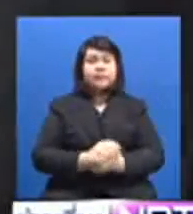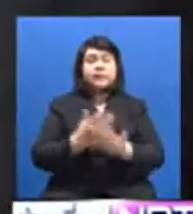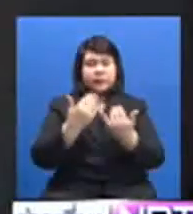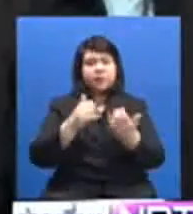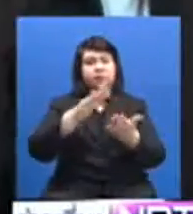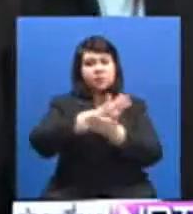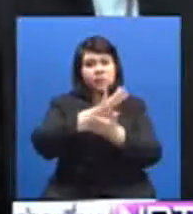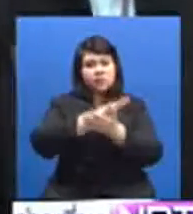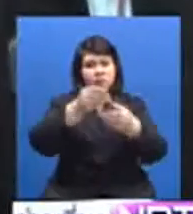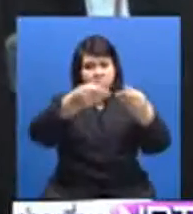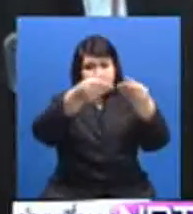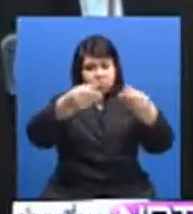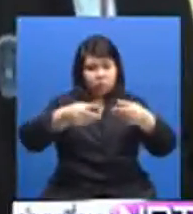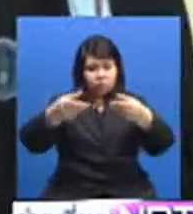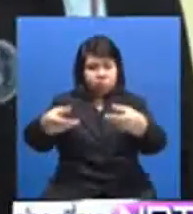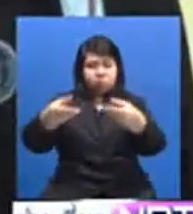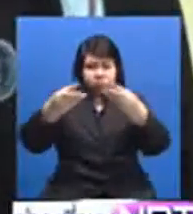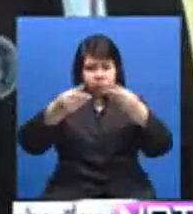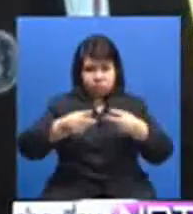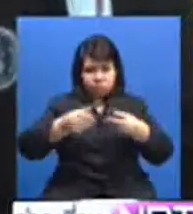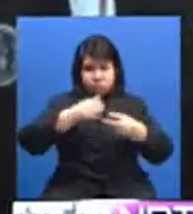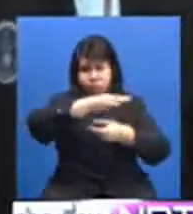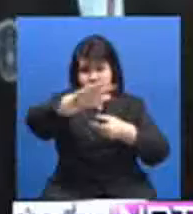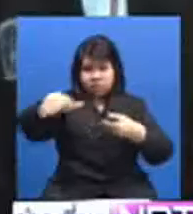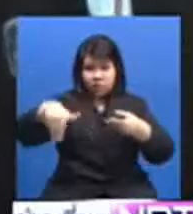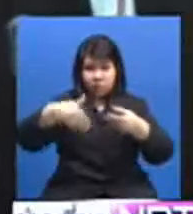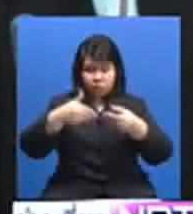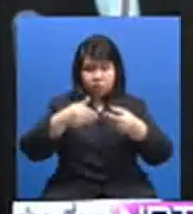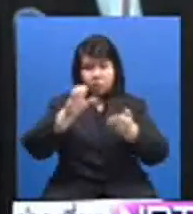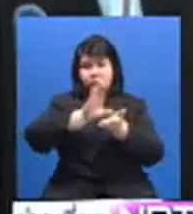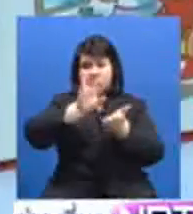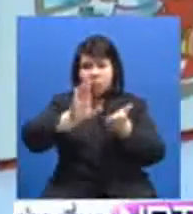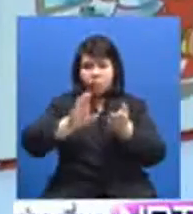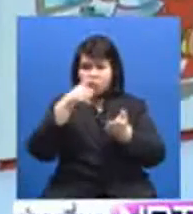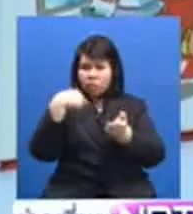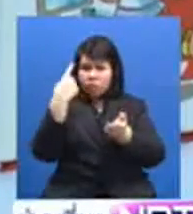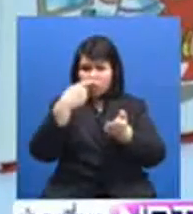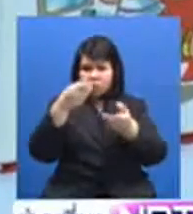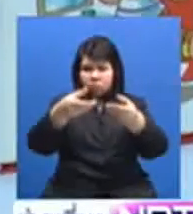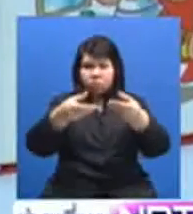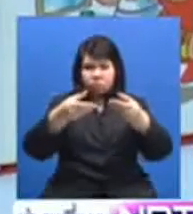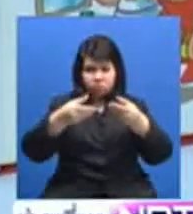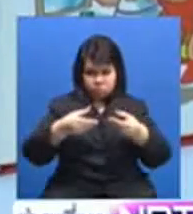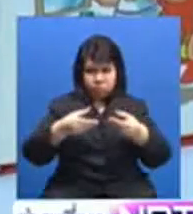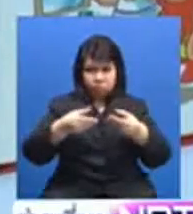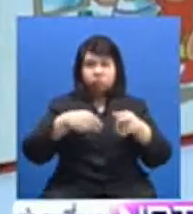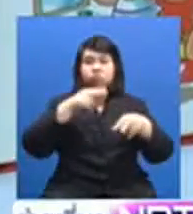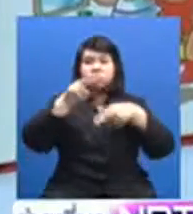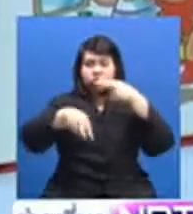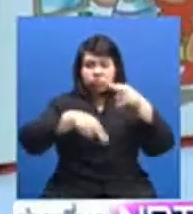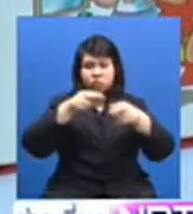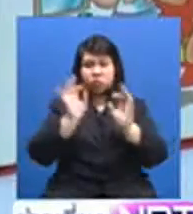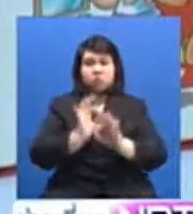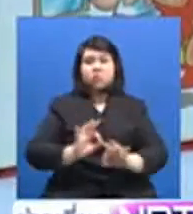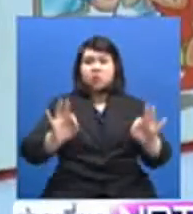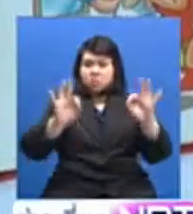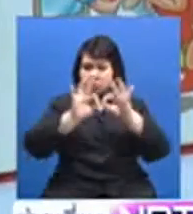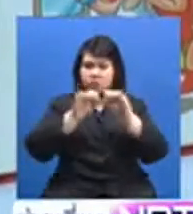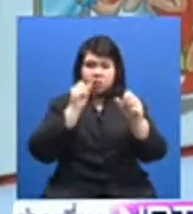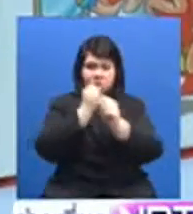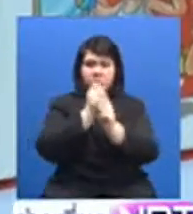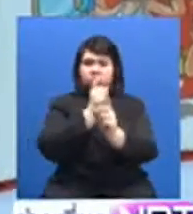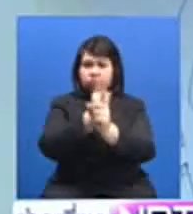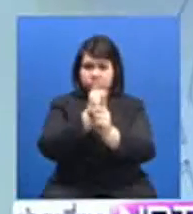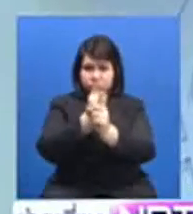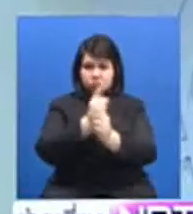เอกสารโรงเรียนทั้หมดในพื้นที่และโรงเรียนที่ได้รับงบประมาณพื้นลงพื้ที่ตรวจสอบพร้อมเน้นย้ำให้ดำเนนการตรวจสอบอย่างตรไป